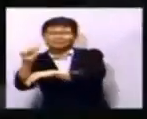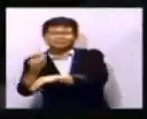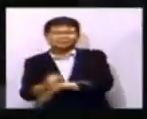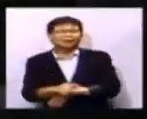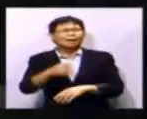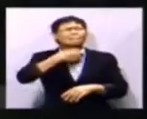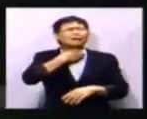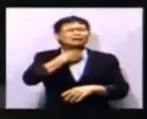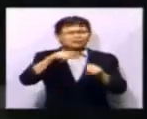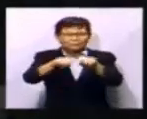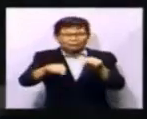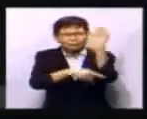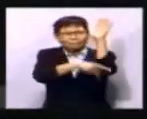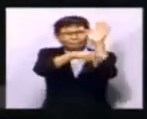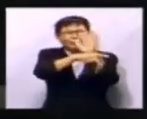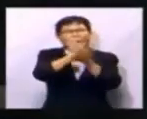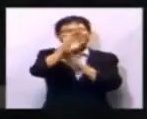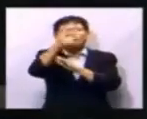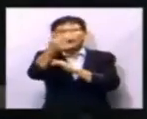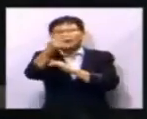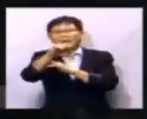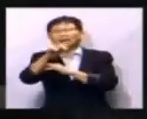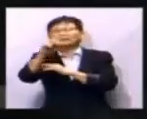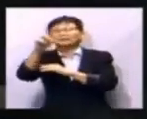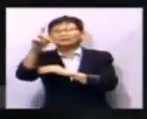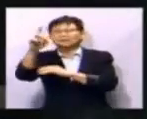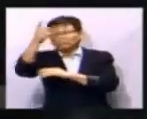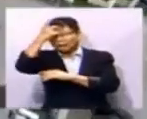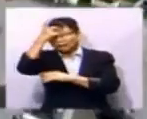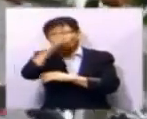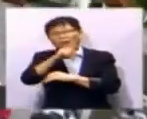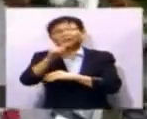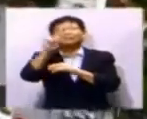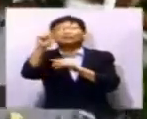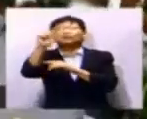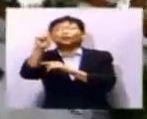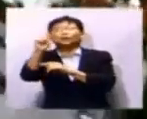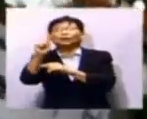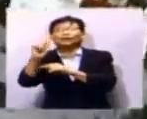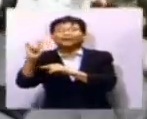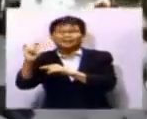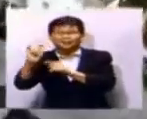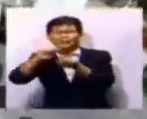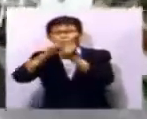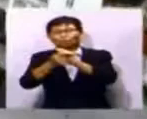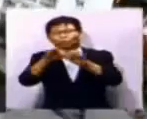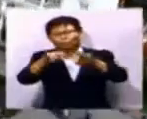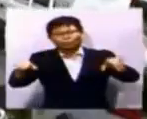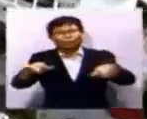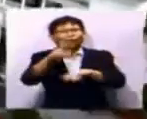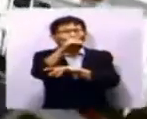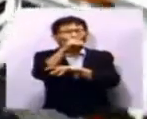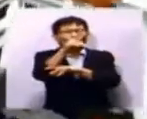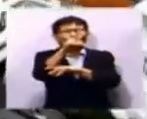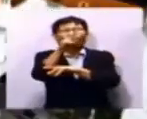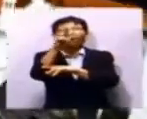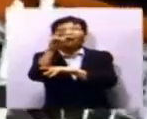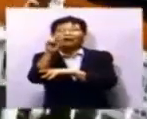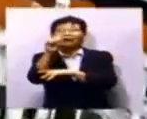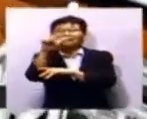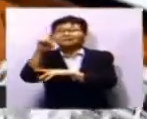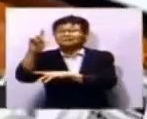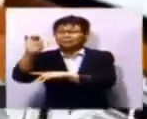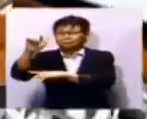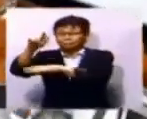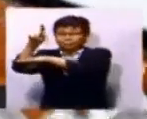Di Perak, kawasan Parlimen Bagan Datuk dan Teluk Intan turut berubah ejaan. Begitu juga bagi DUN Kuala Sepetang. Manakala